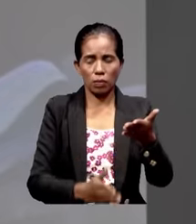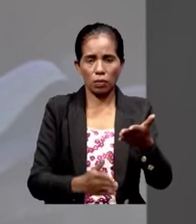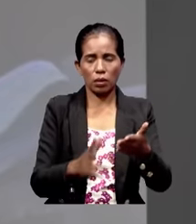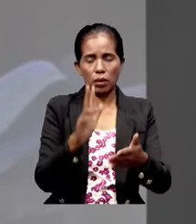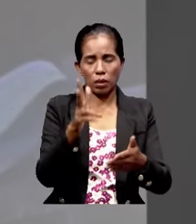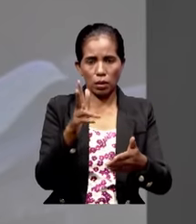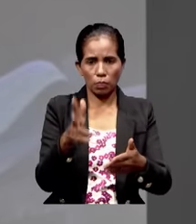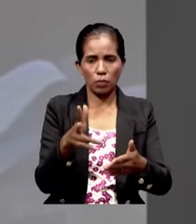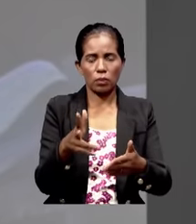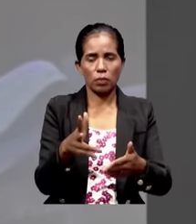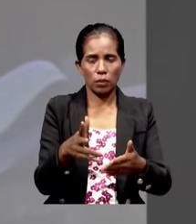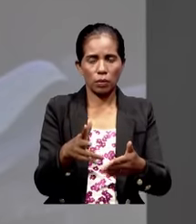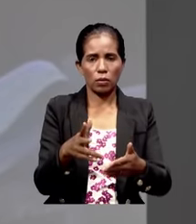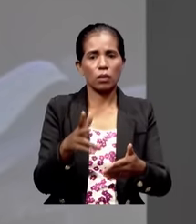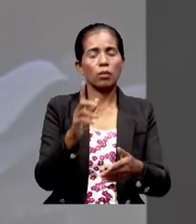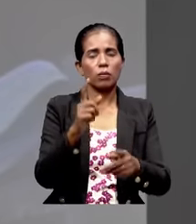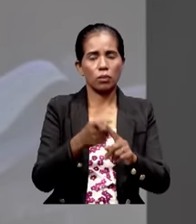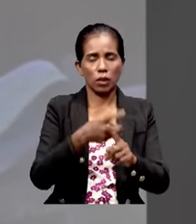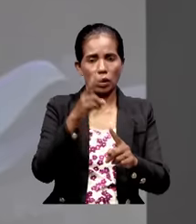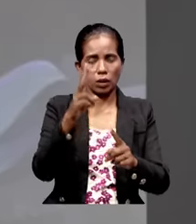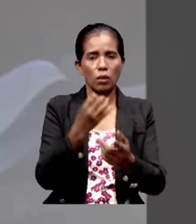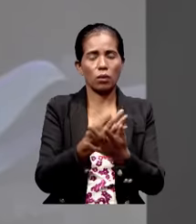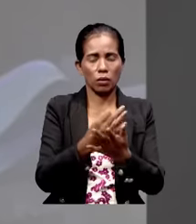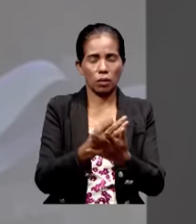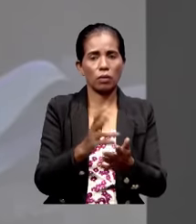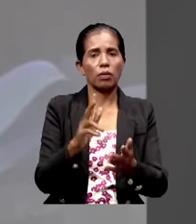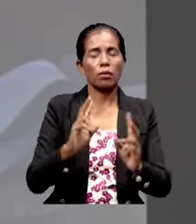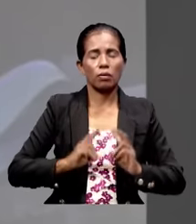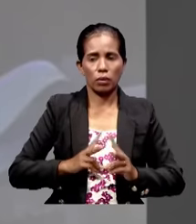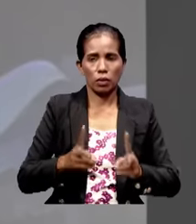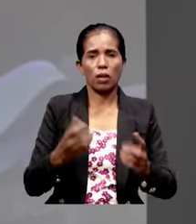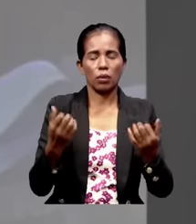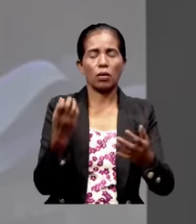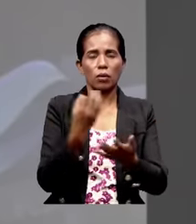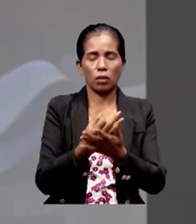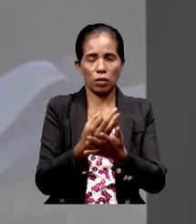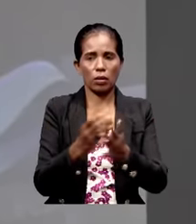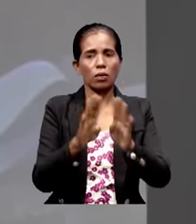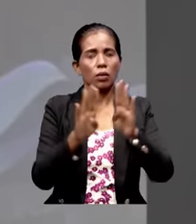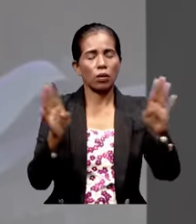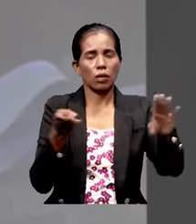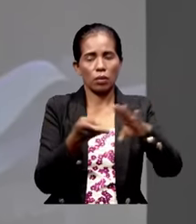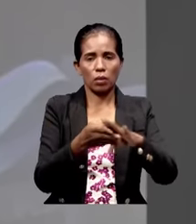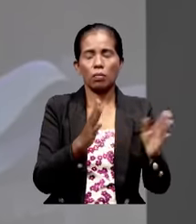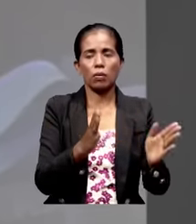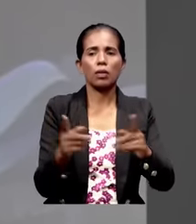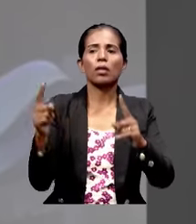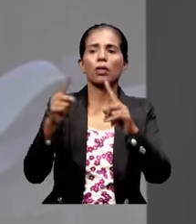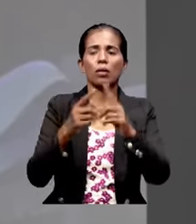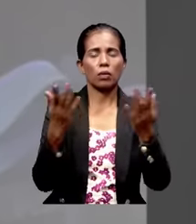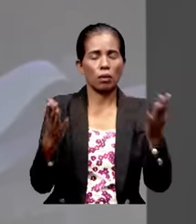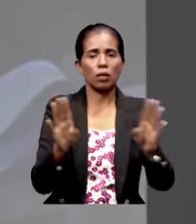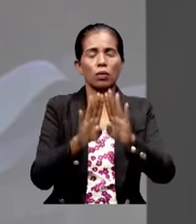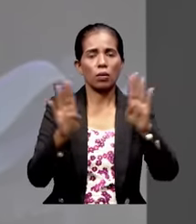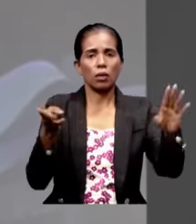per mes osan veteranus nia agora atu ba on osan e barakona atu ba loke banku ona hon ini prosesu ne tau hene bena atu loke